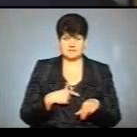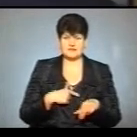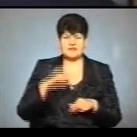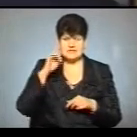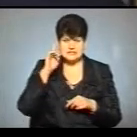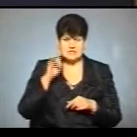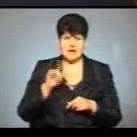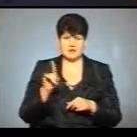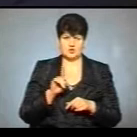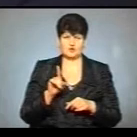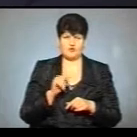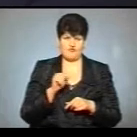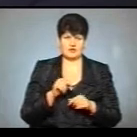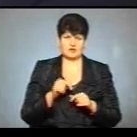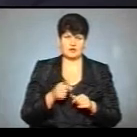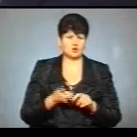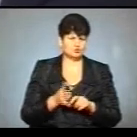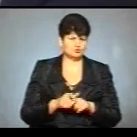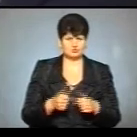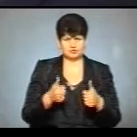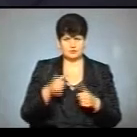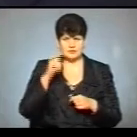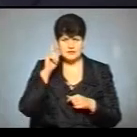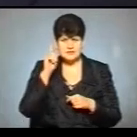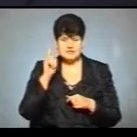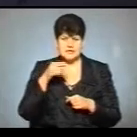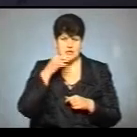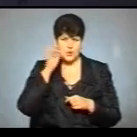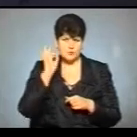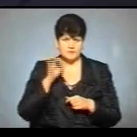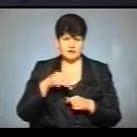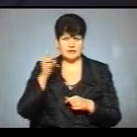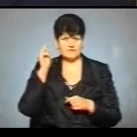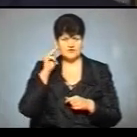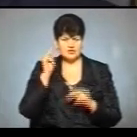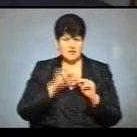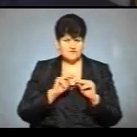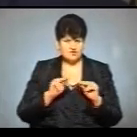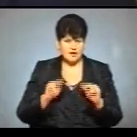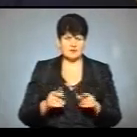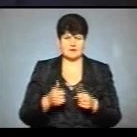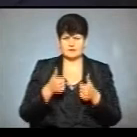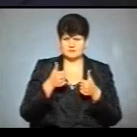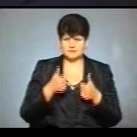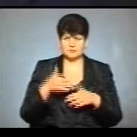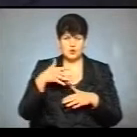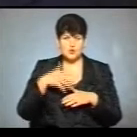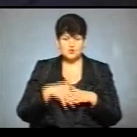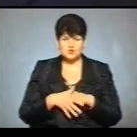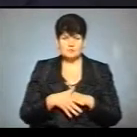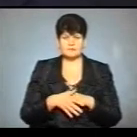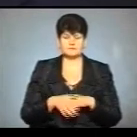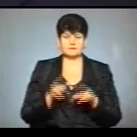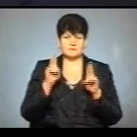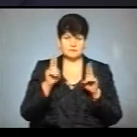знали, що вони дуже добре володіють методиками компетентнісного навчання, що вони добре розуміються на методиках